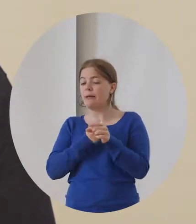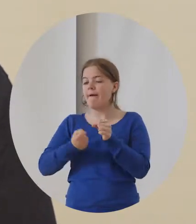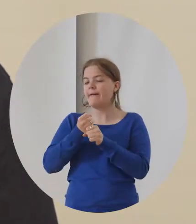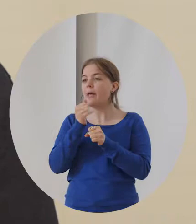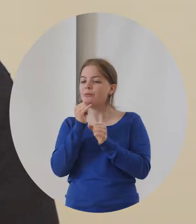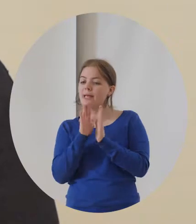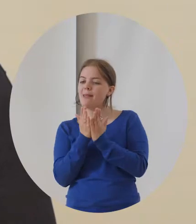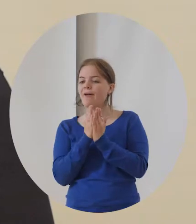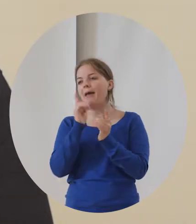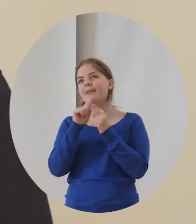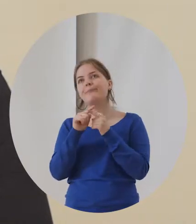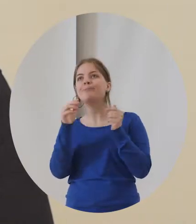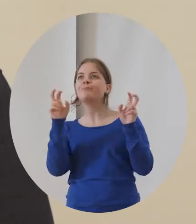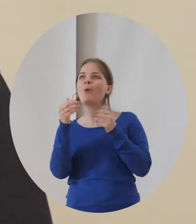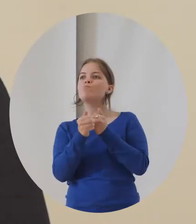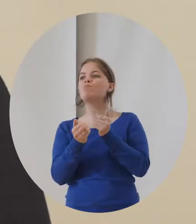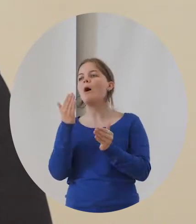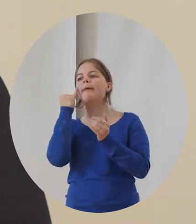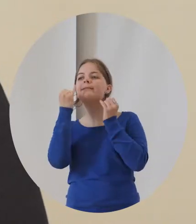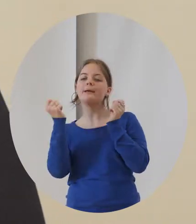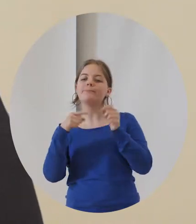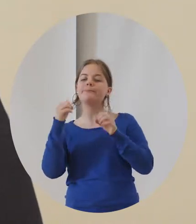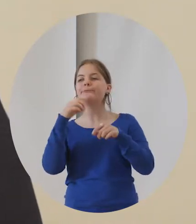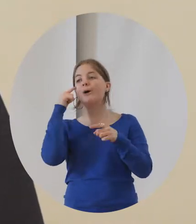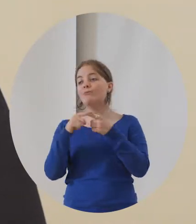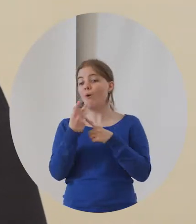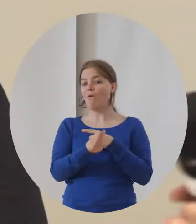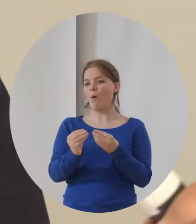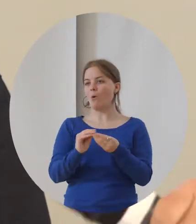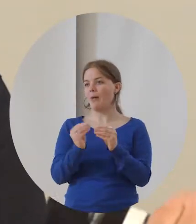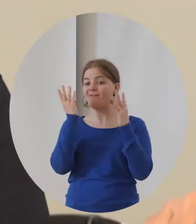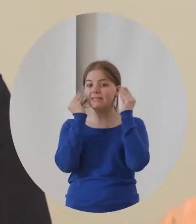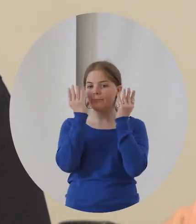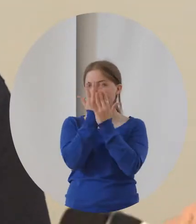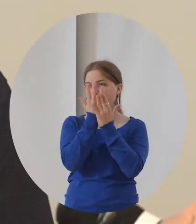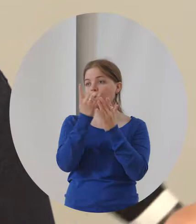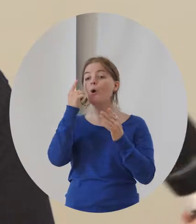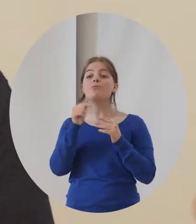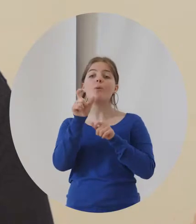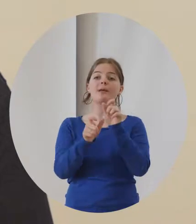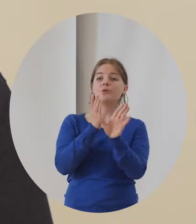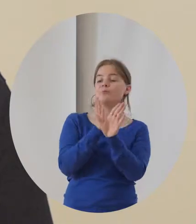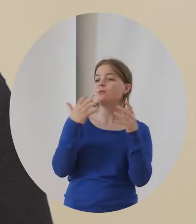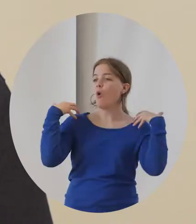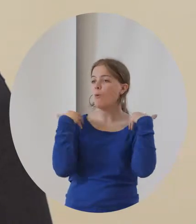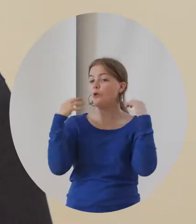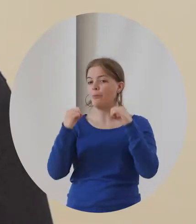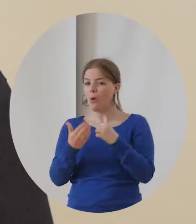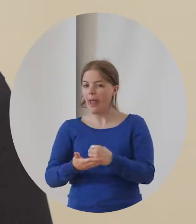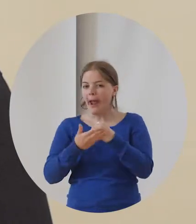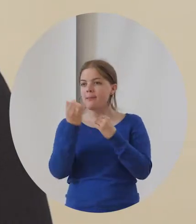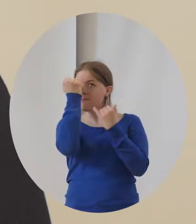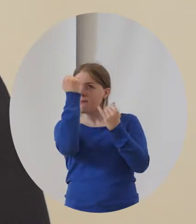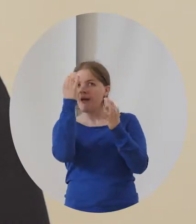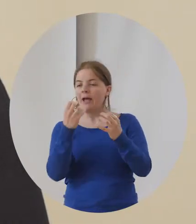enfants vestibulaires, de boîte à idées pour les psychomotriciens pour pouvoir proposer différentes activités et différents